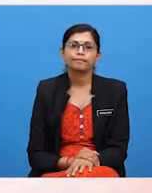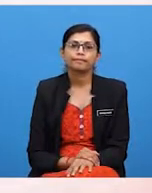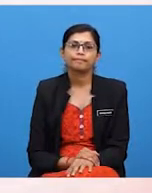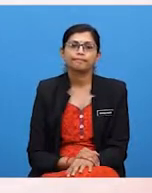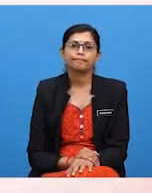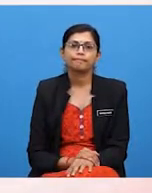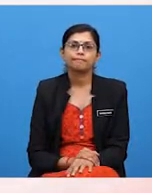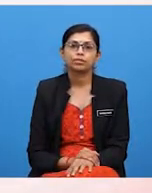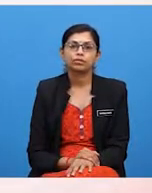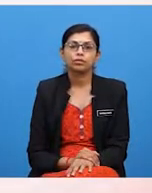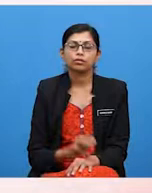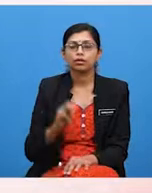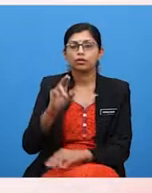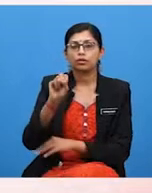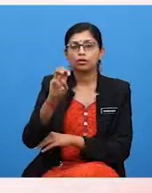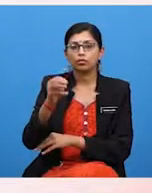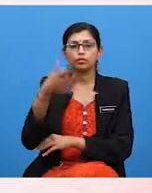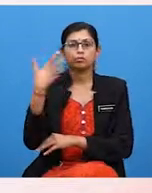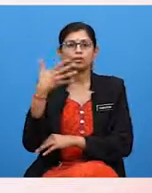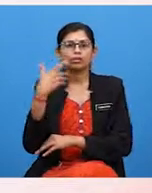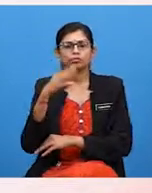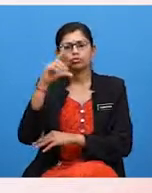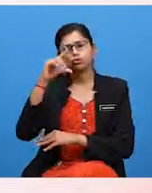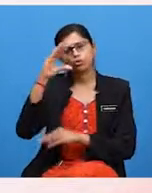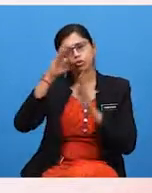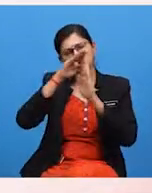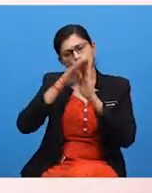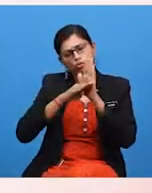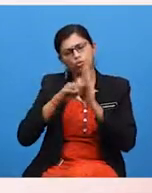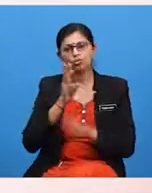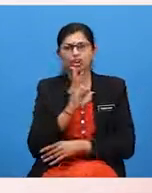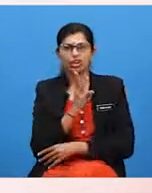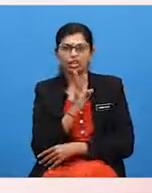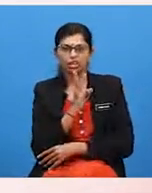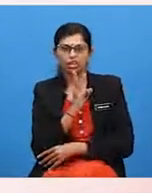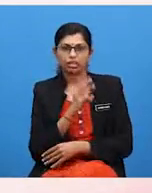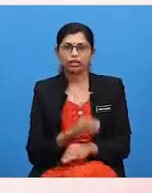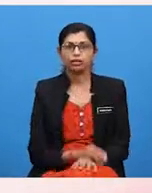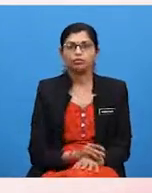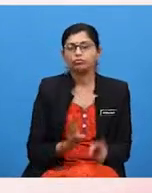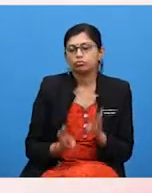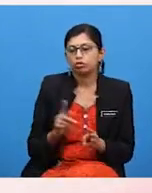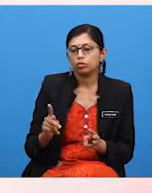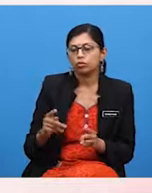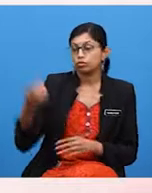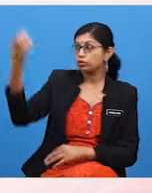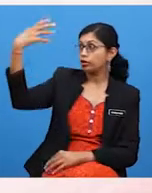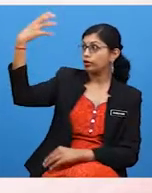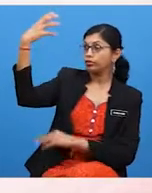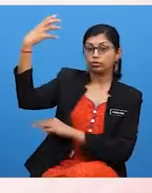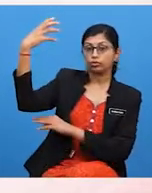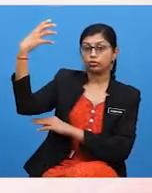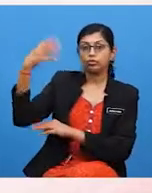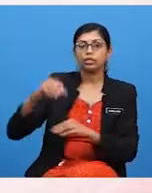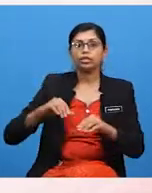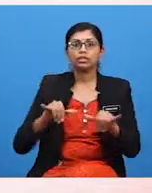Pada musim panas yang kurang kelembapannya, walaupun keamatan cahaya tinggi, saiz